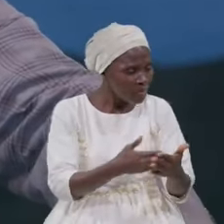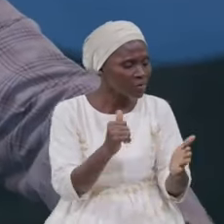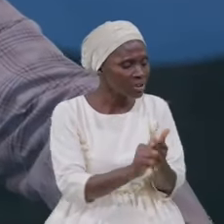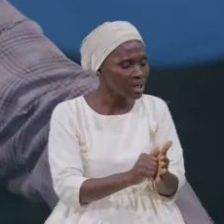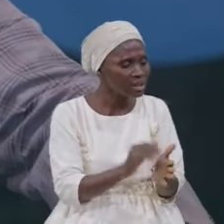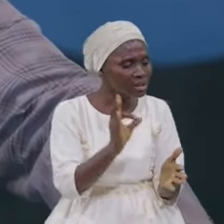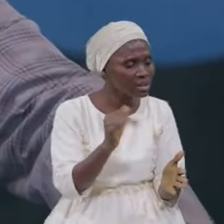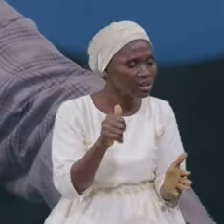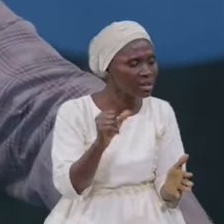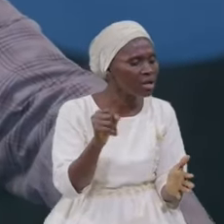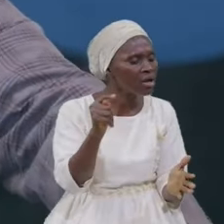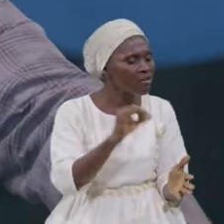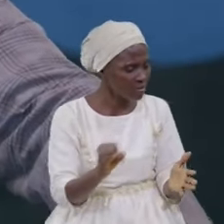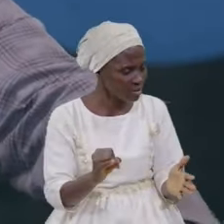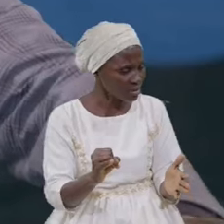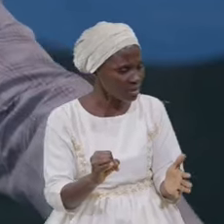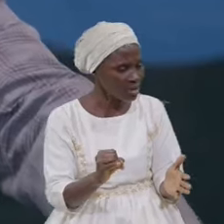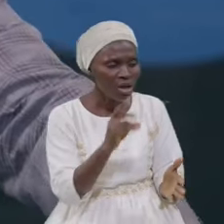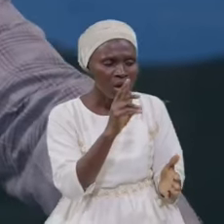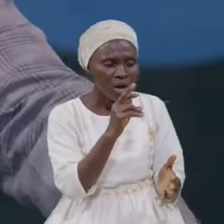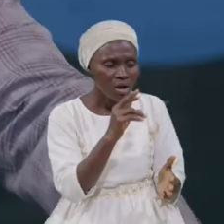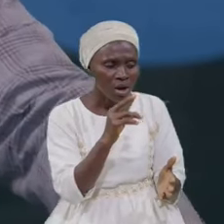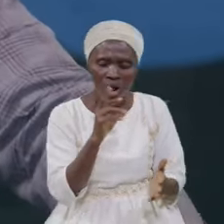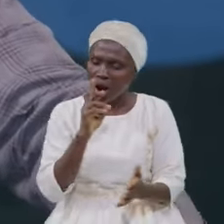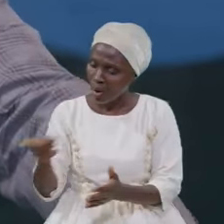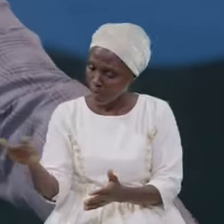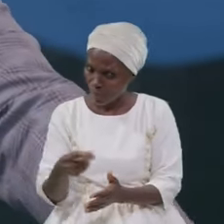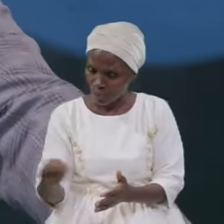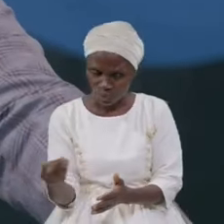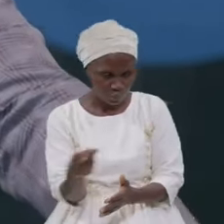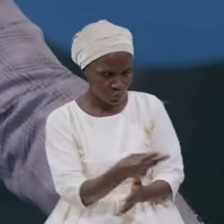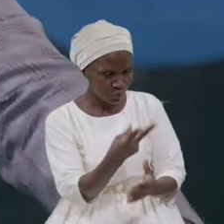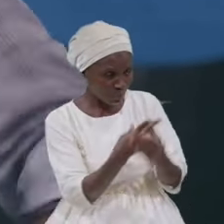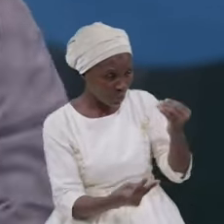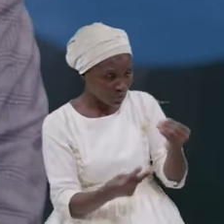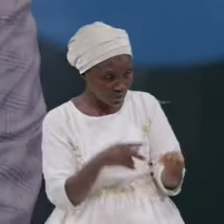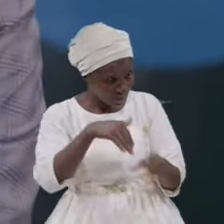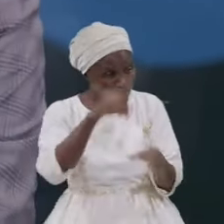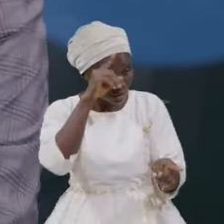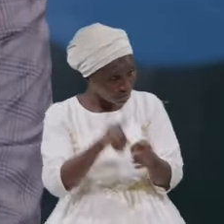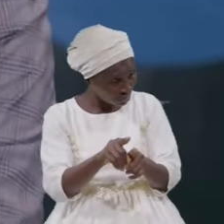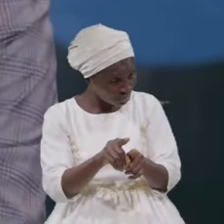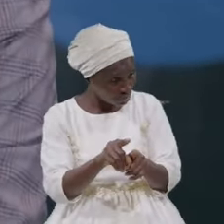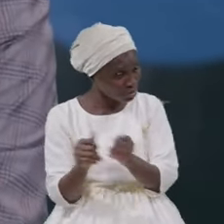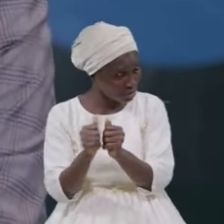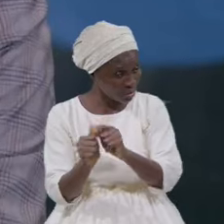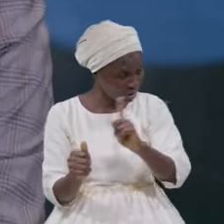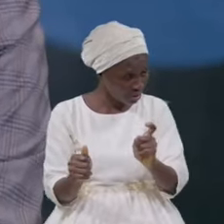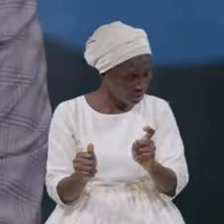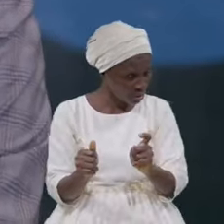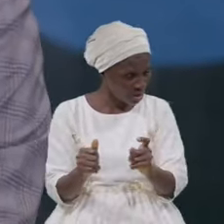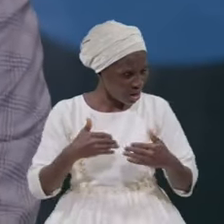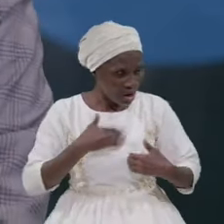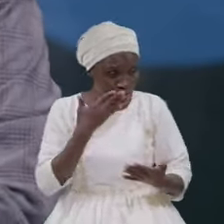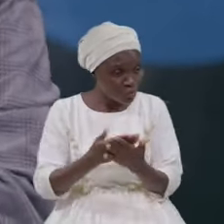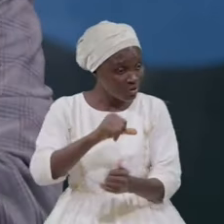est-ce que vous étiez en accord? Est-ce qu'il y avait l'amour dans la famille? Vous étiez en bon terme? Elle m'a dit, pasteur, je ne